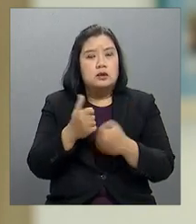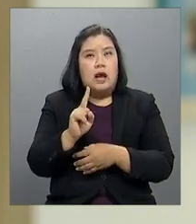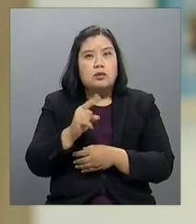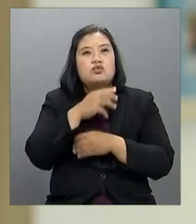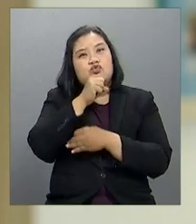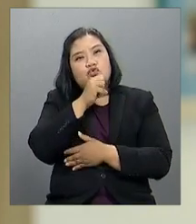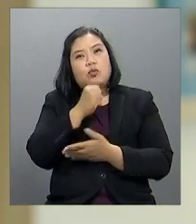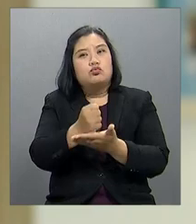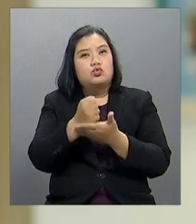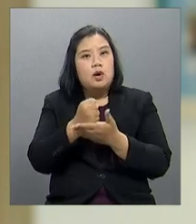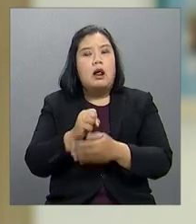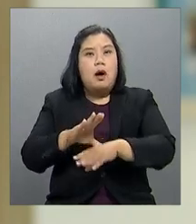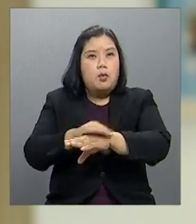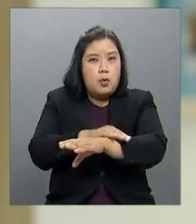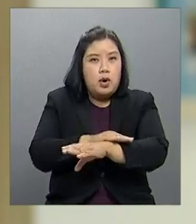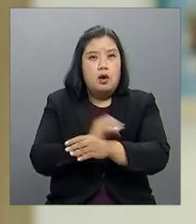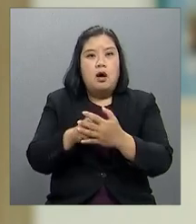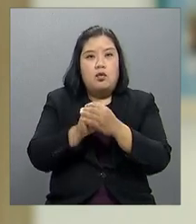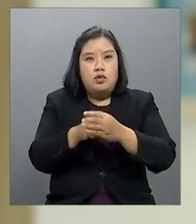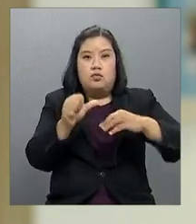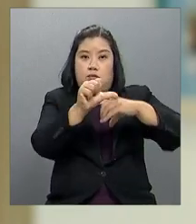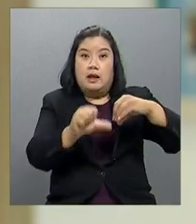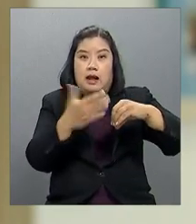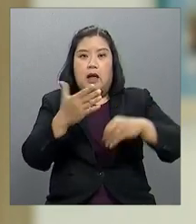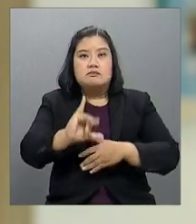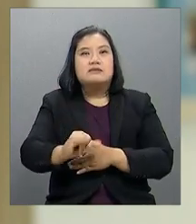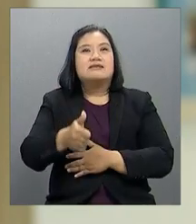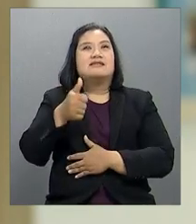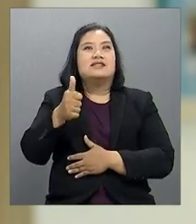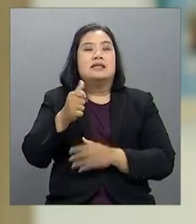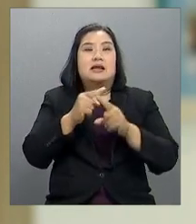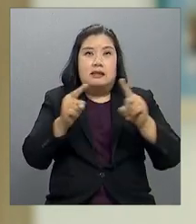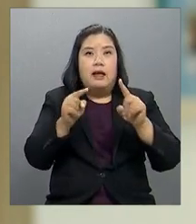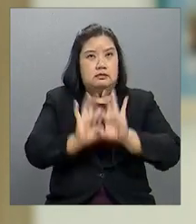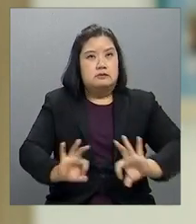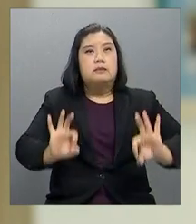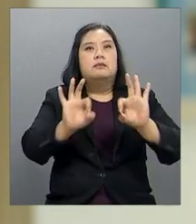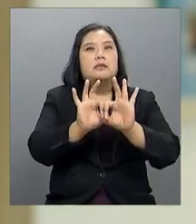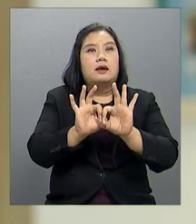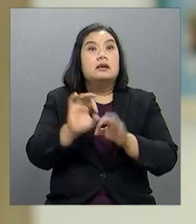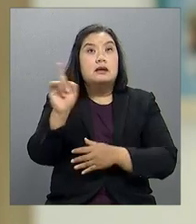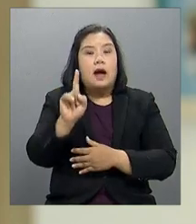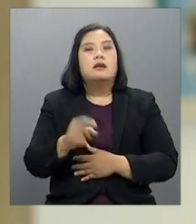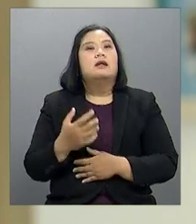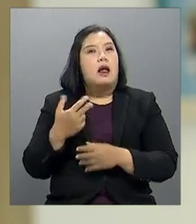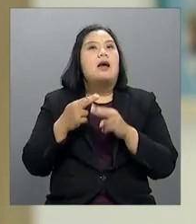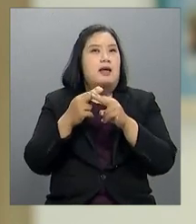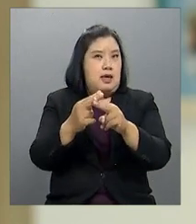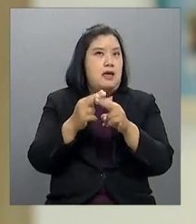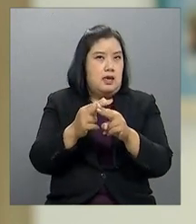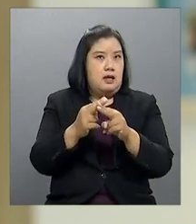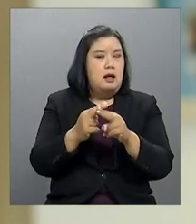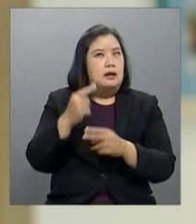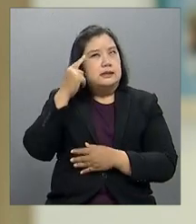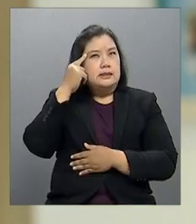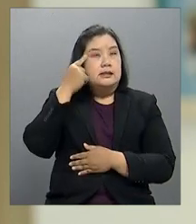ฟูการผ่าตัดข้อเข่านะคะได้นะคะแต่ว่าที่สำคัญที่สุดเลยค่ะคือตัวคุณผู้ชมเองจะต้องนำกลับไปปฏิบั